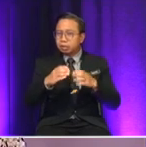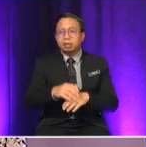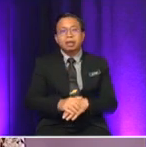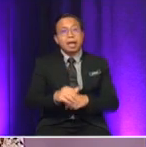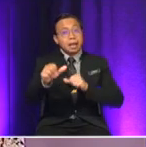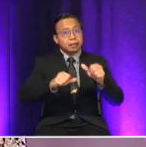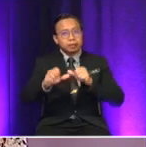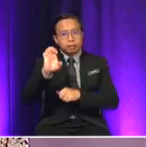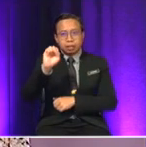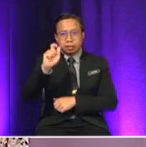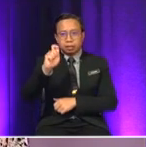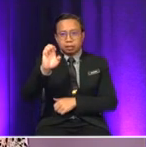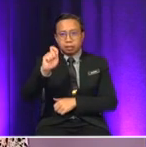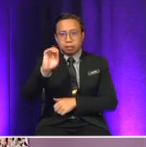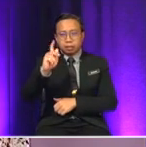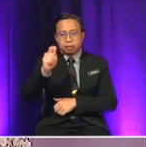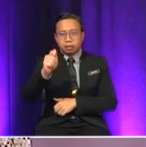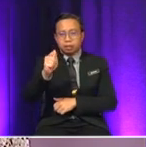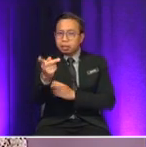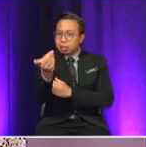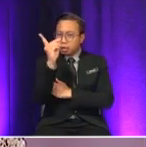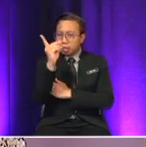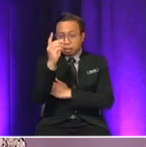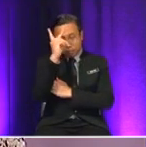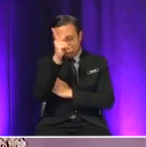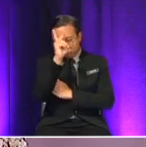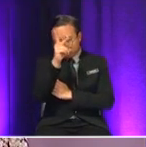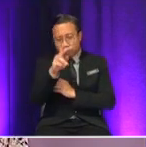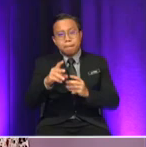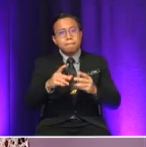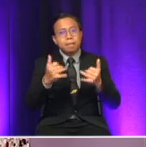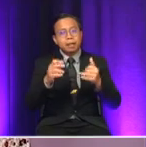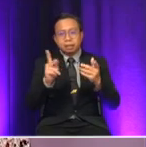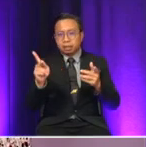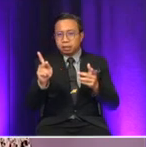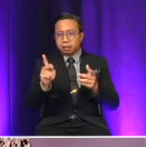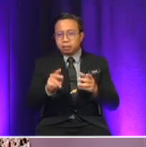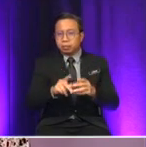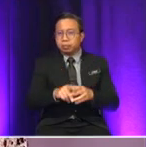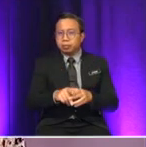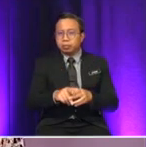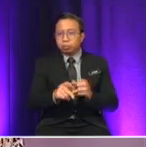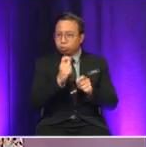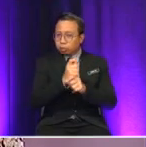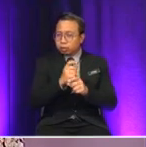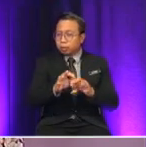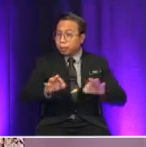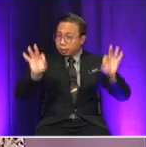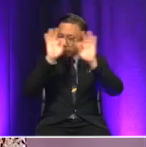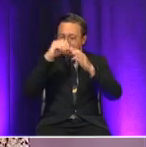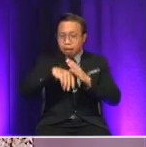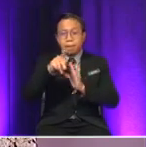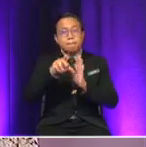estetika dan juga daya kreatif memainkan peranan yang amat penting dalam perkembangan kanak-kanak,